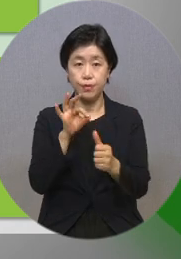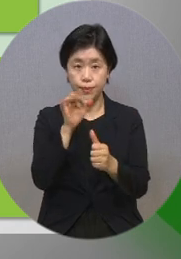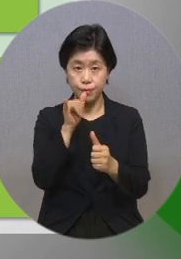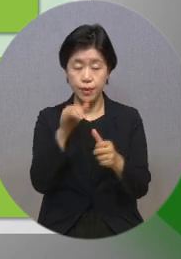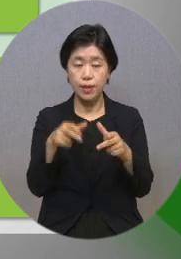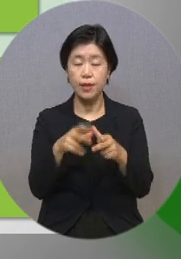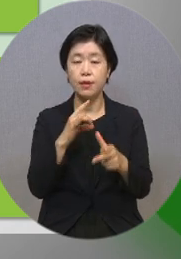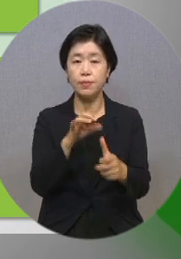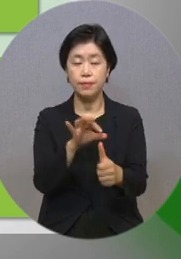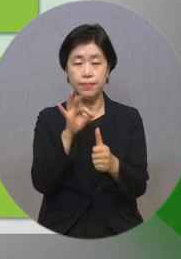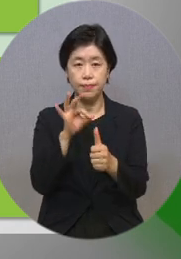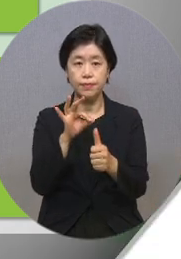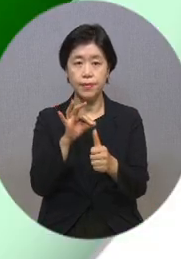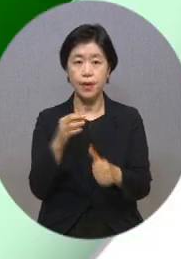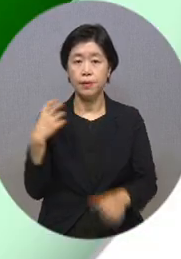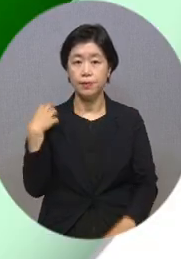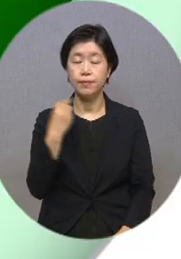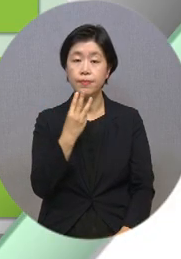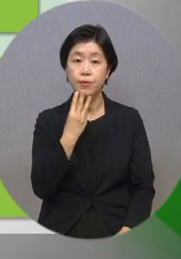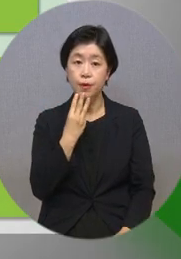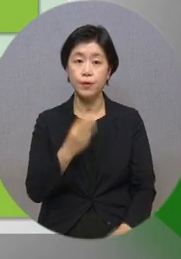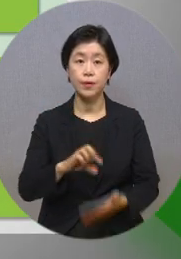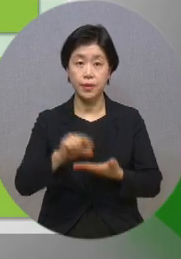채용하며 담당이사는 서울지사입니다.